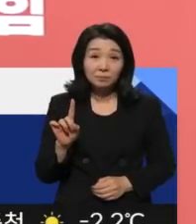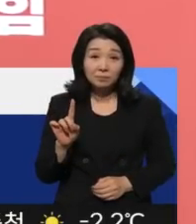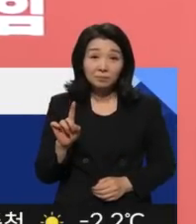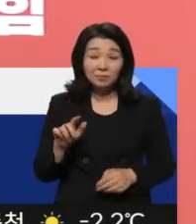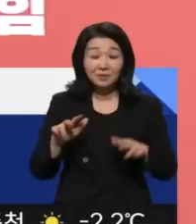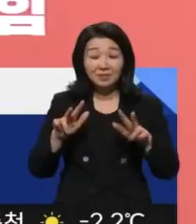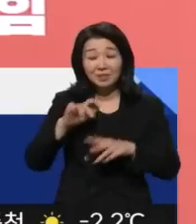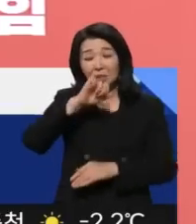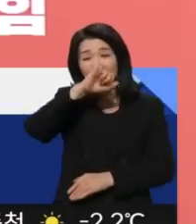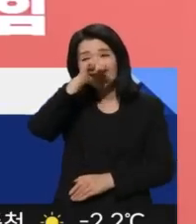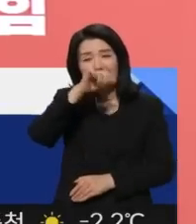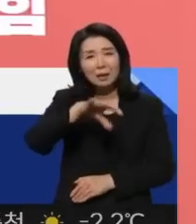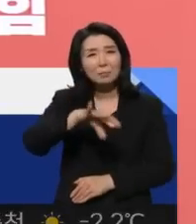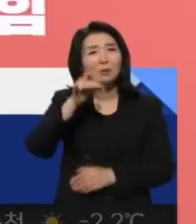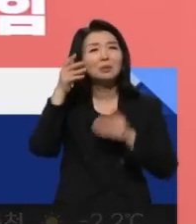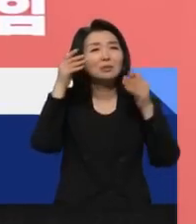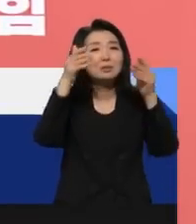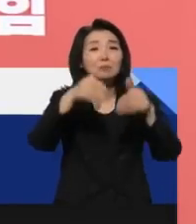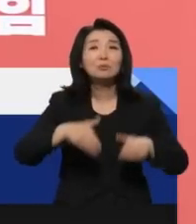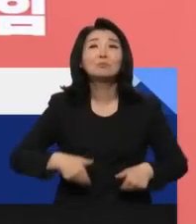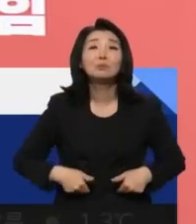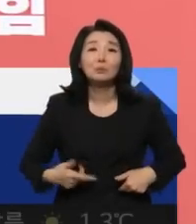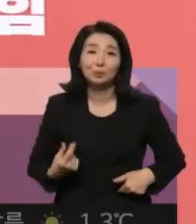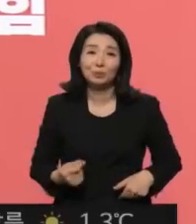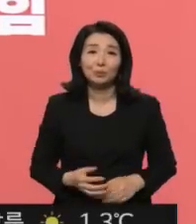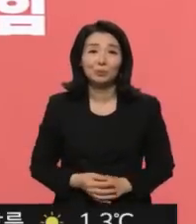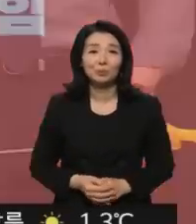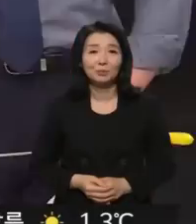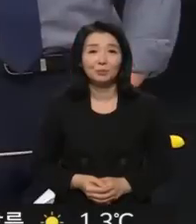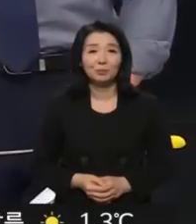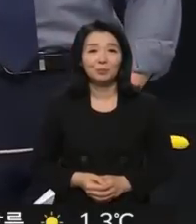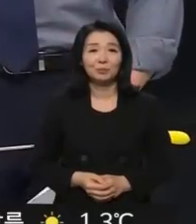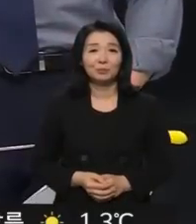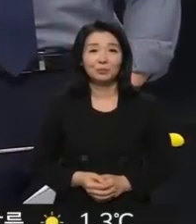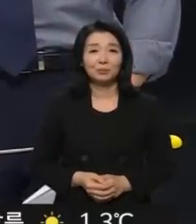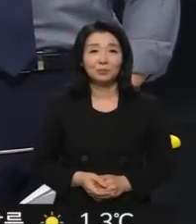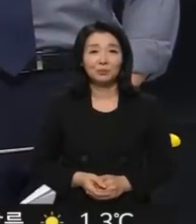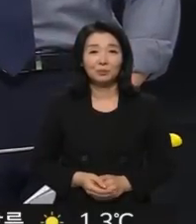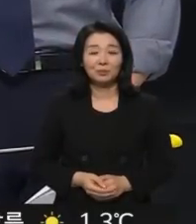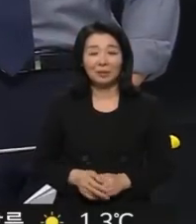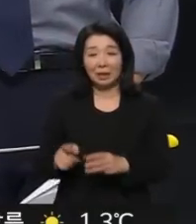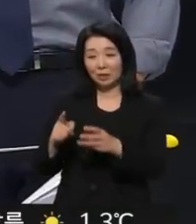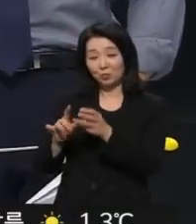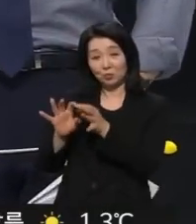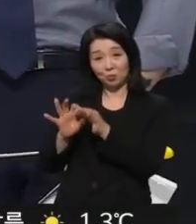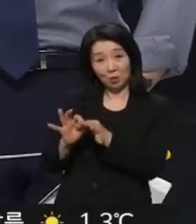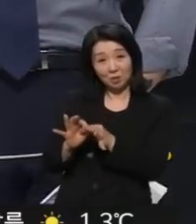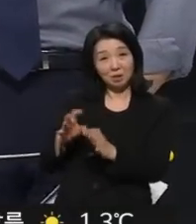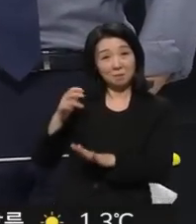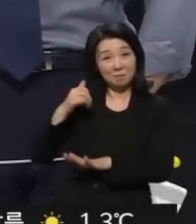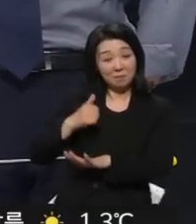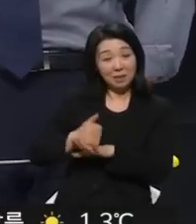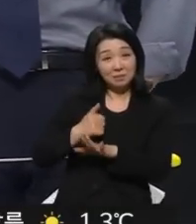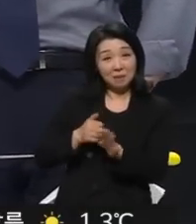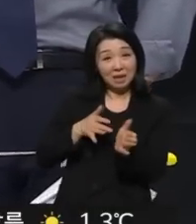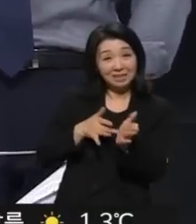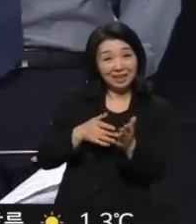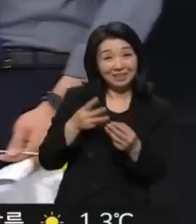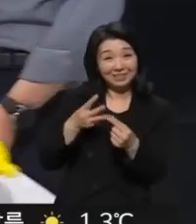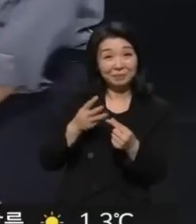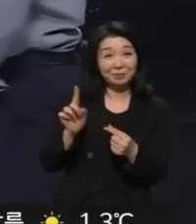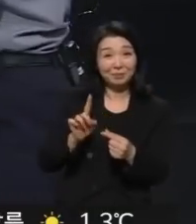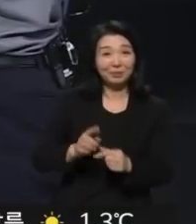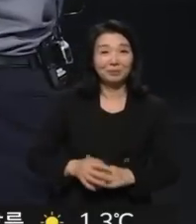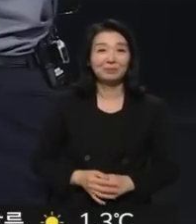지금 예산 처리에 집중해야 될 시기입니다. 자, 친윤계가 내놓은 마지막 약재를